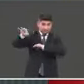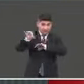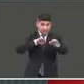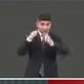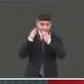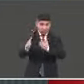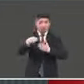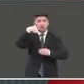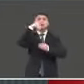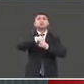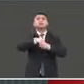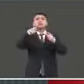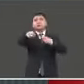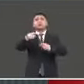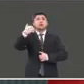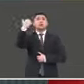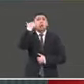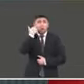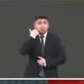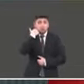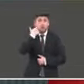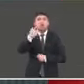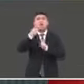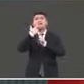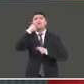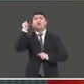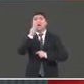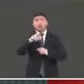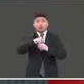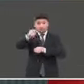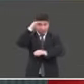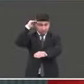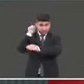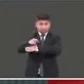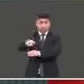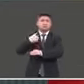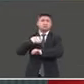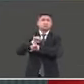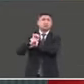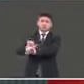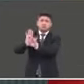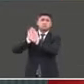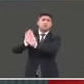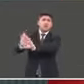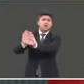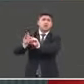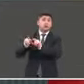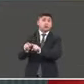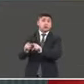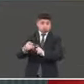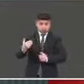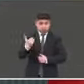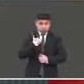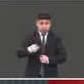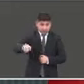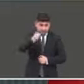içinde bulundukları yalan ve iftira bataklığına mahkum ediyoruz biz